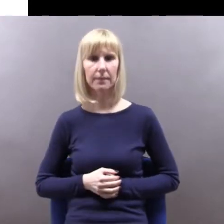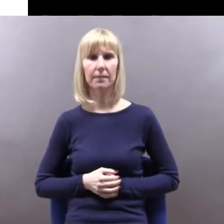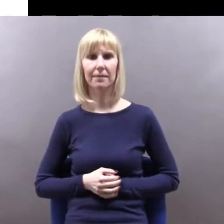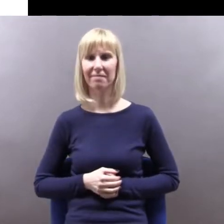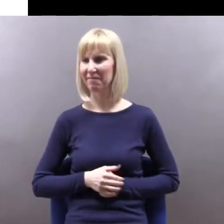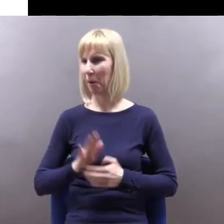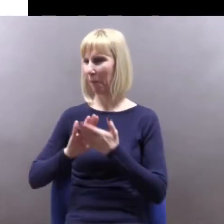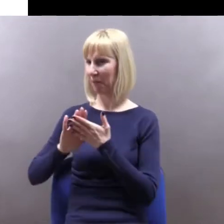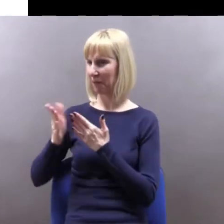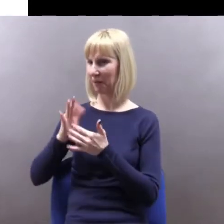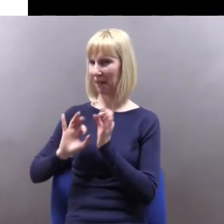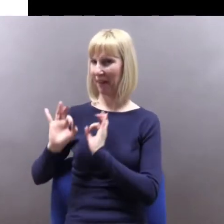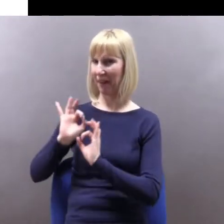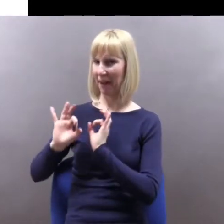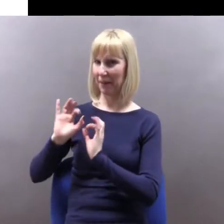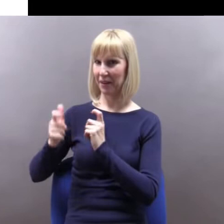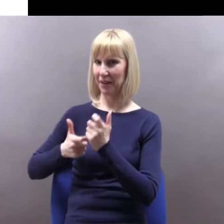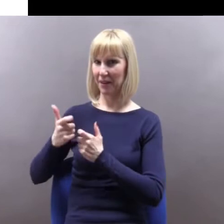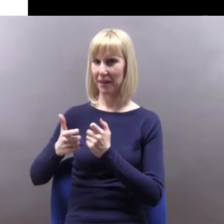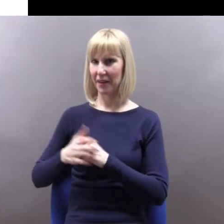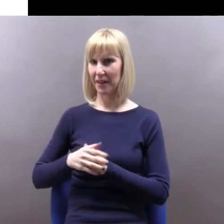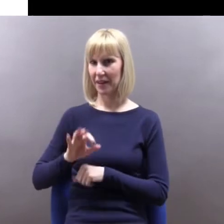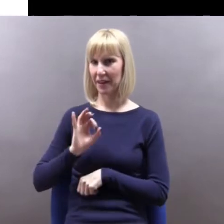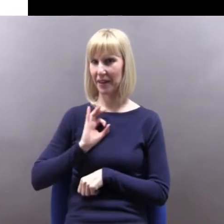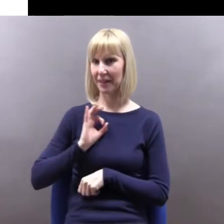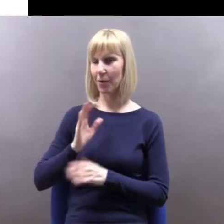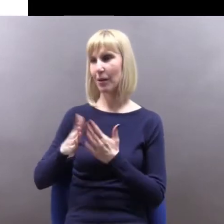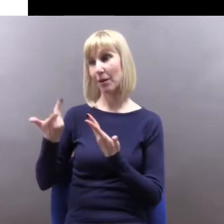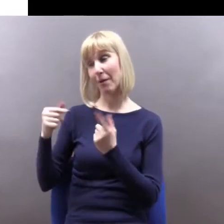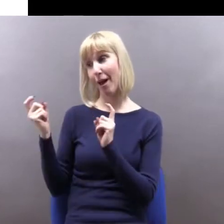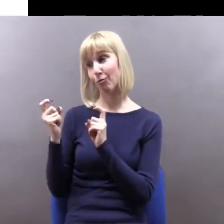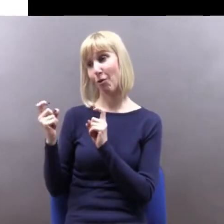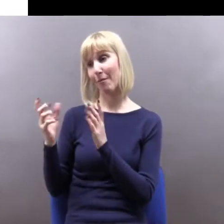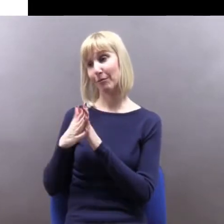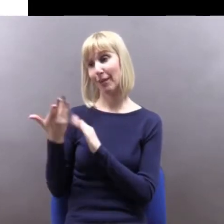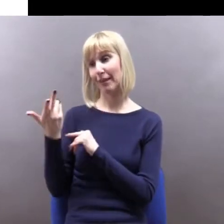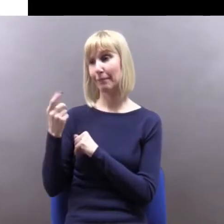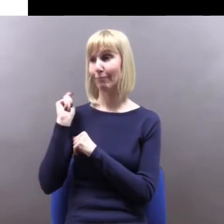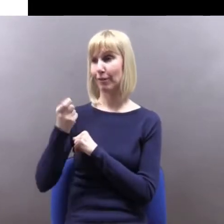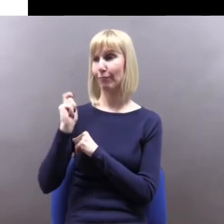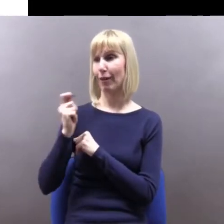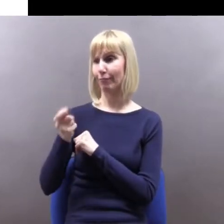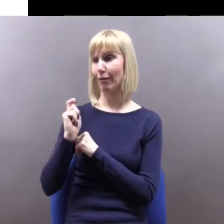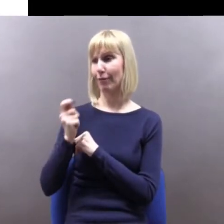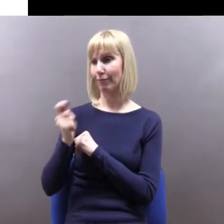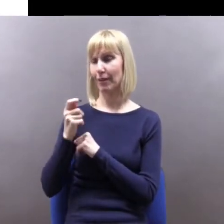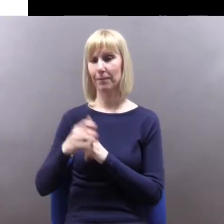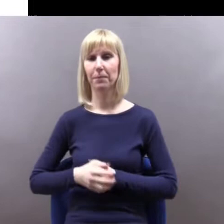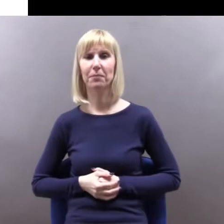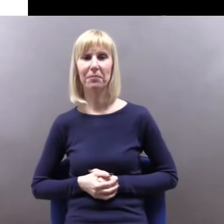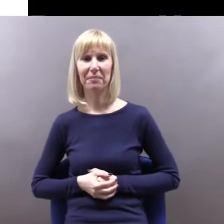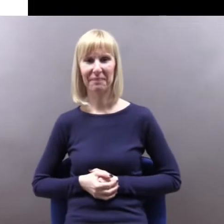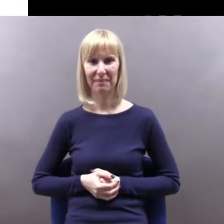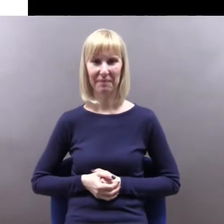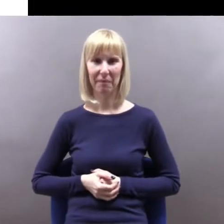Bo Monika, która hostuje, już robi tutaj Armagedon, że mam wyłączyć mikrofon, ale to nie u mnie. Ja już się